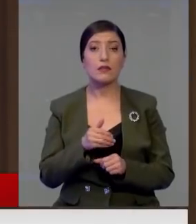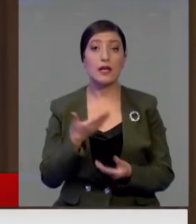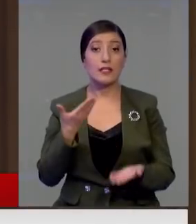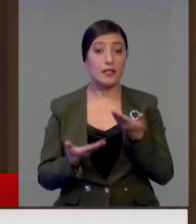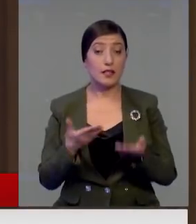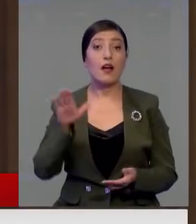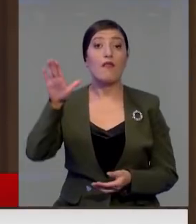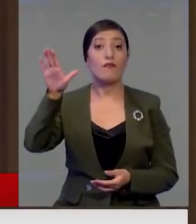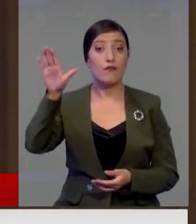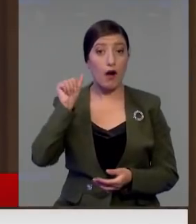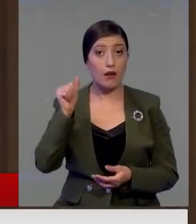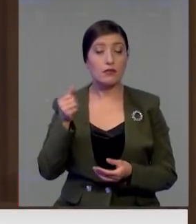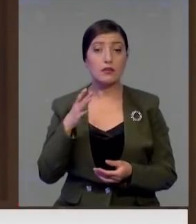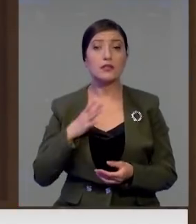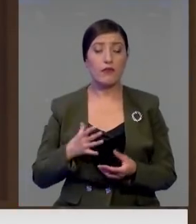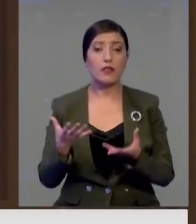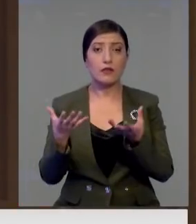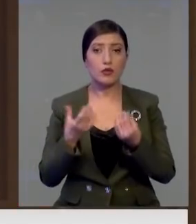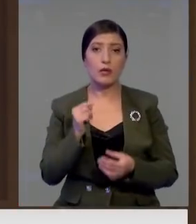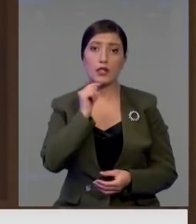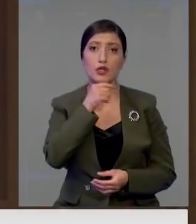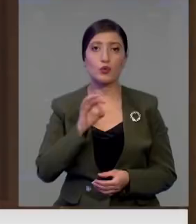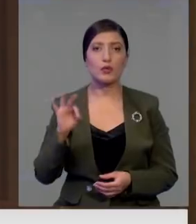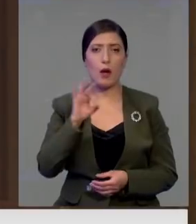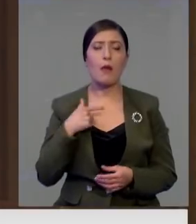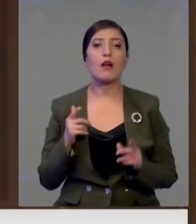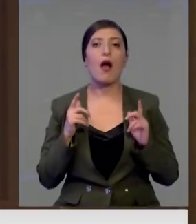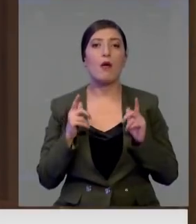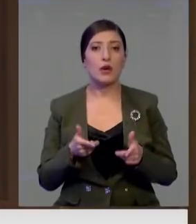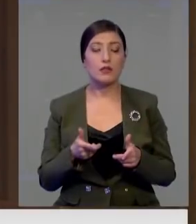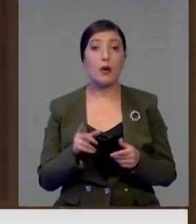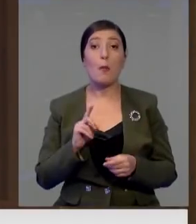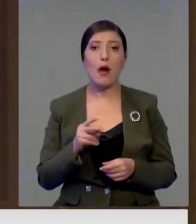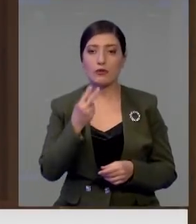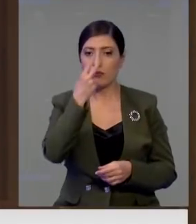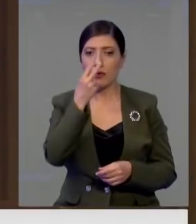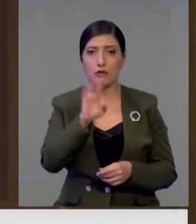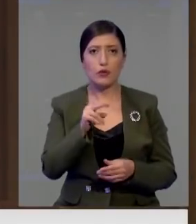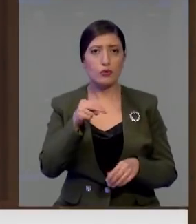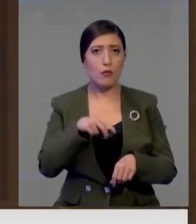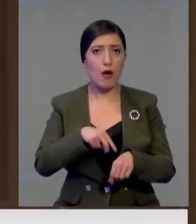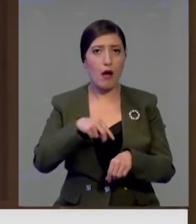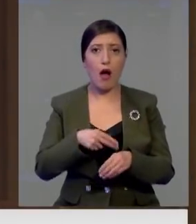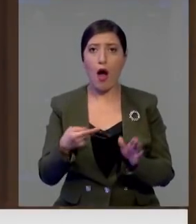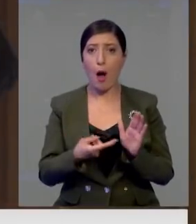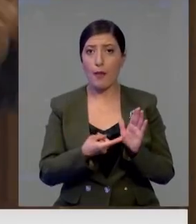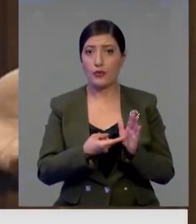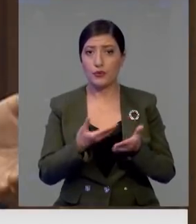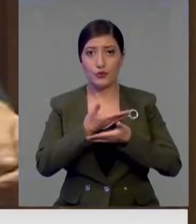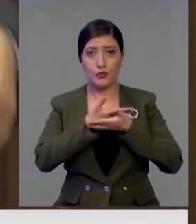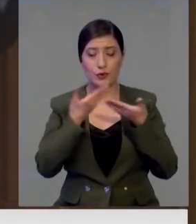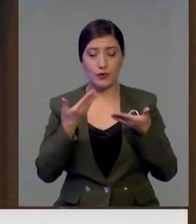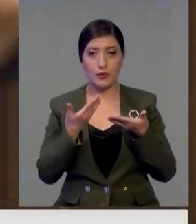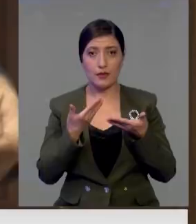վարկը իսկապես պետք է մեր տնտեսությանը, մենք իհարկե կողմ ենք դրել, բայց քանի որ մենք չենք տեսնում որևէ ապացույց, ընդհանրապես չի